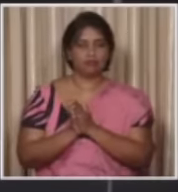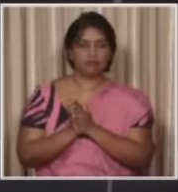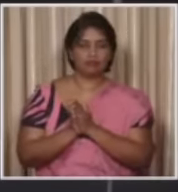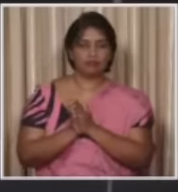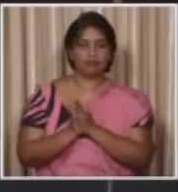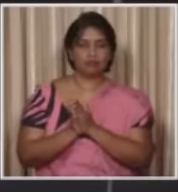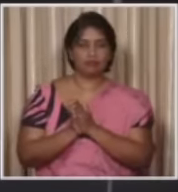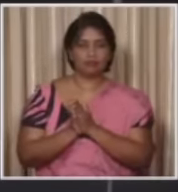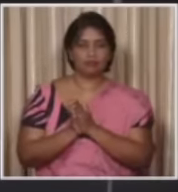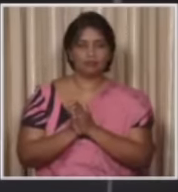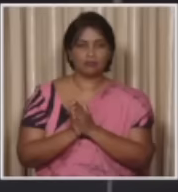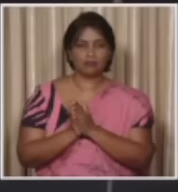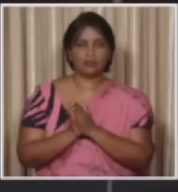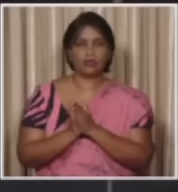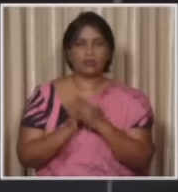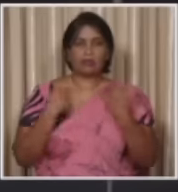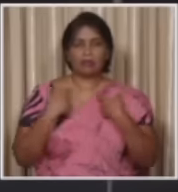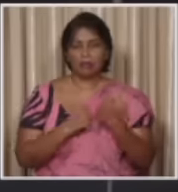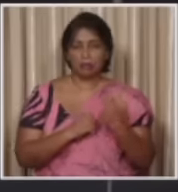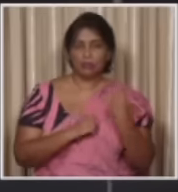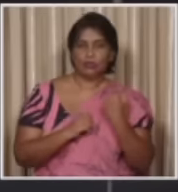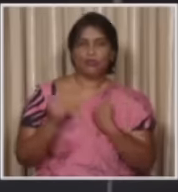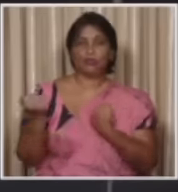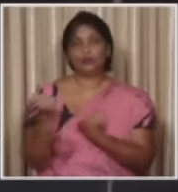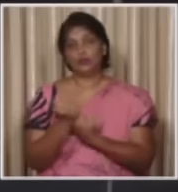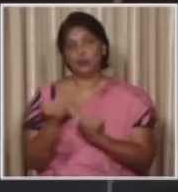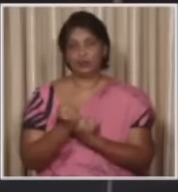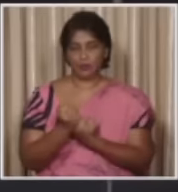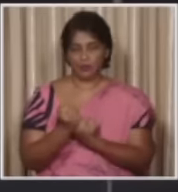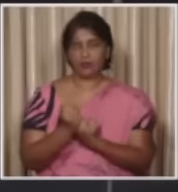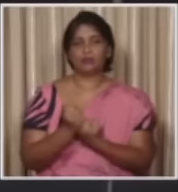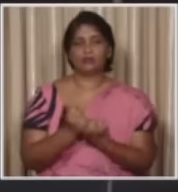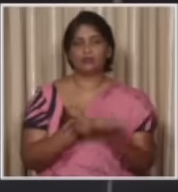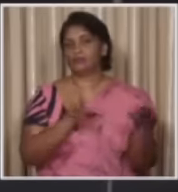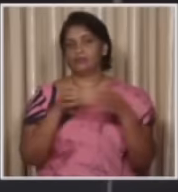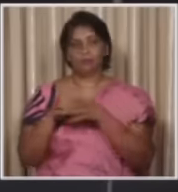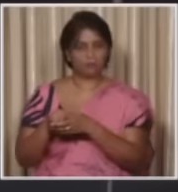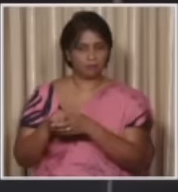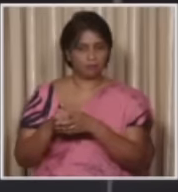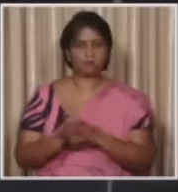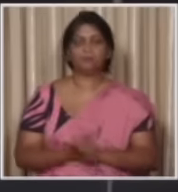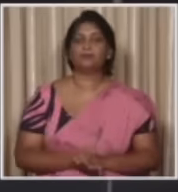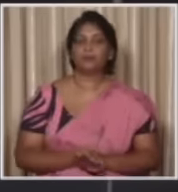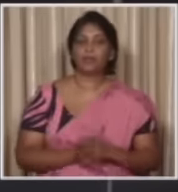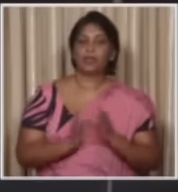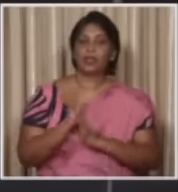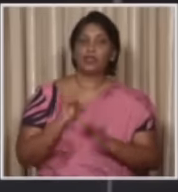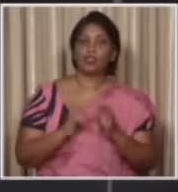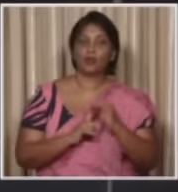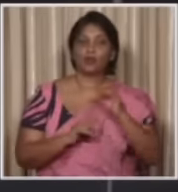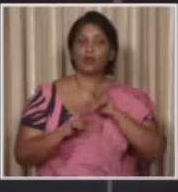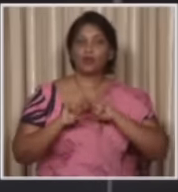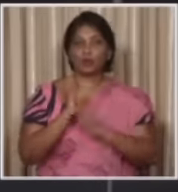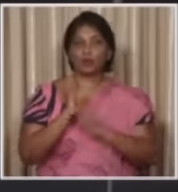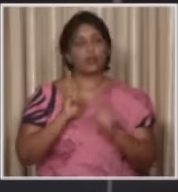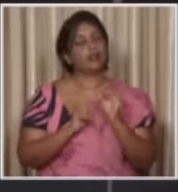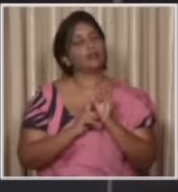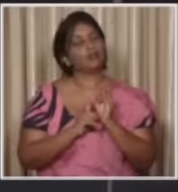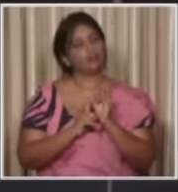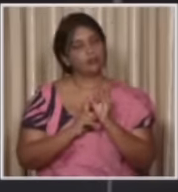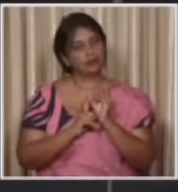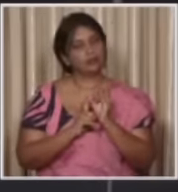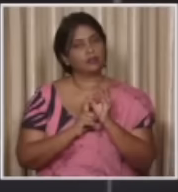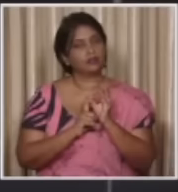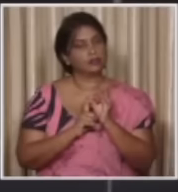අමාරුලා තියෙන අත ශක්තිමත් කරන්න. එහෙම ආවනේ. ඒ කණ්ඩායමේ ආවා. ඇවිල්ලා ඇමතිවරයා වුණා විදේශ ඇමති.